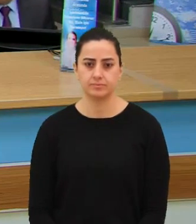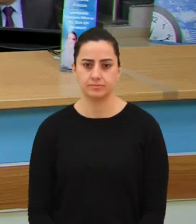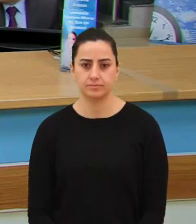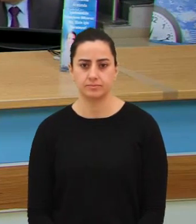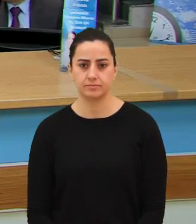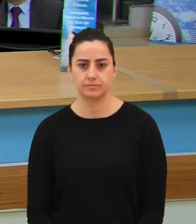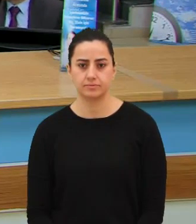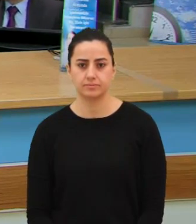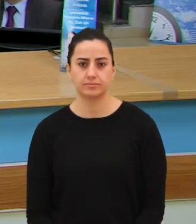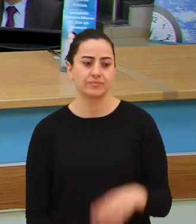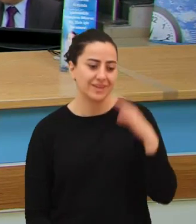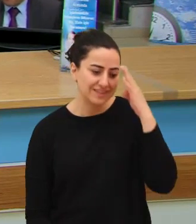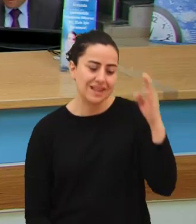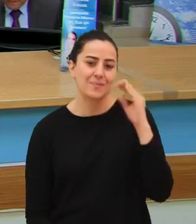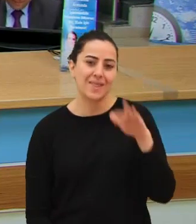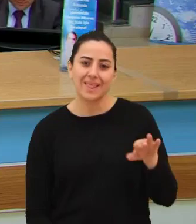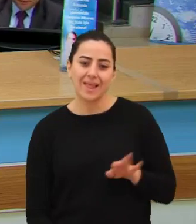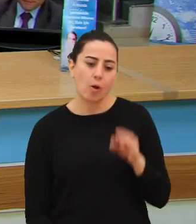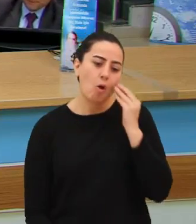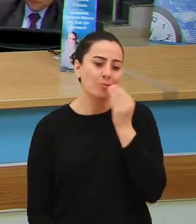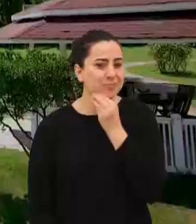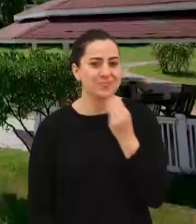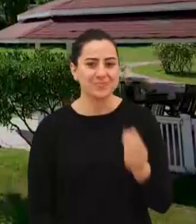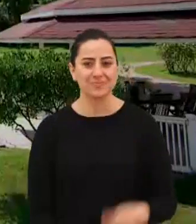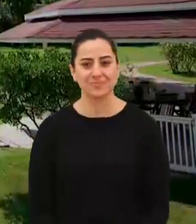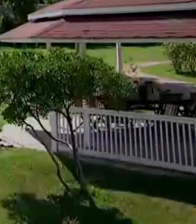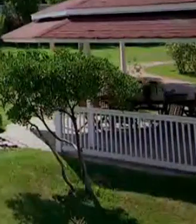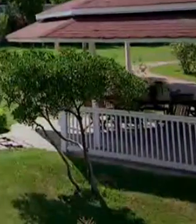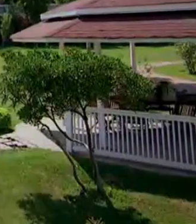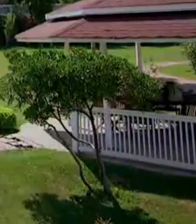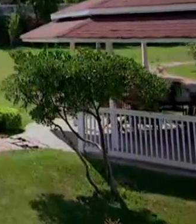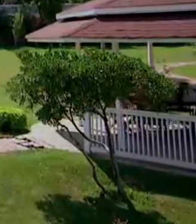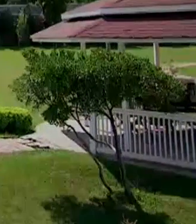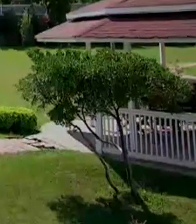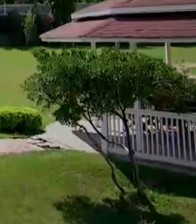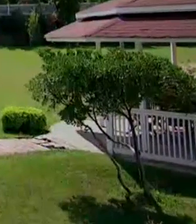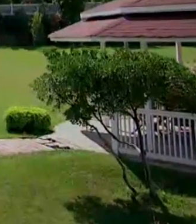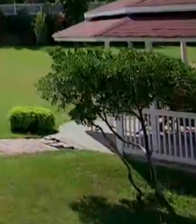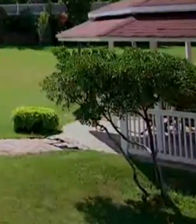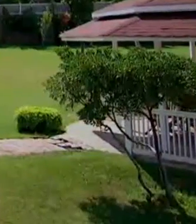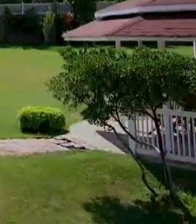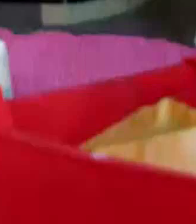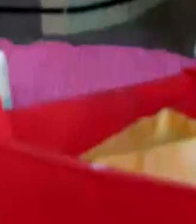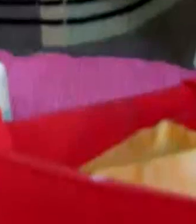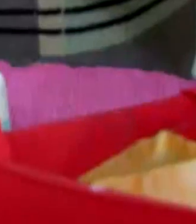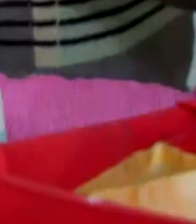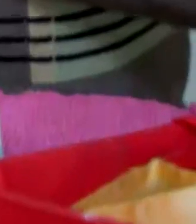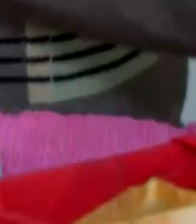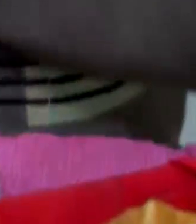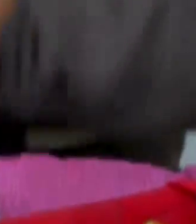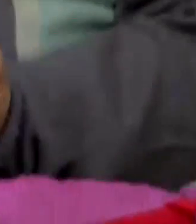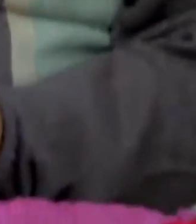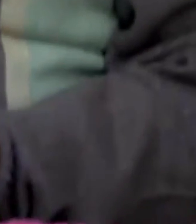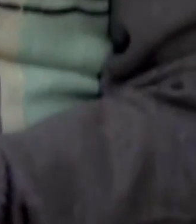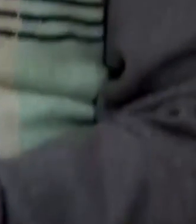Selam söyle yeğene, öp benim için, tamam? Tamam, selamını söyleyeceğim. Güneşli, güzel bir gün. Villanın bahçeden görünümü. Şükrü mutfak